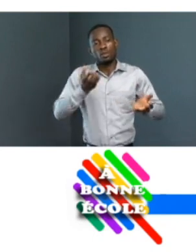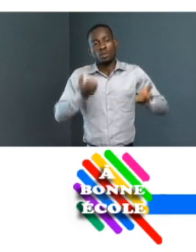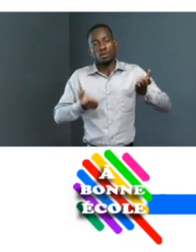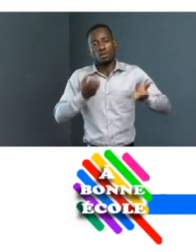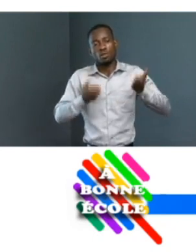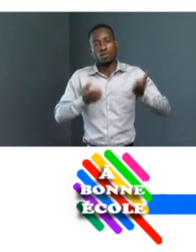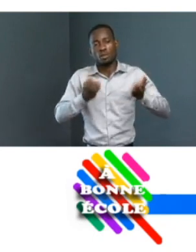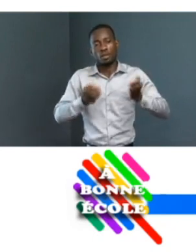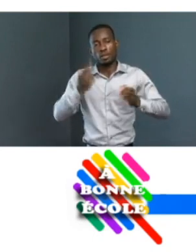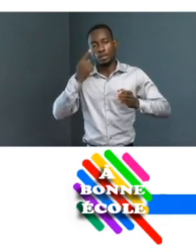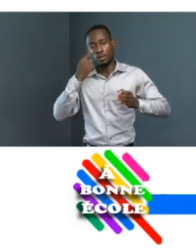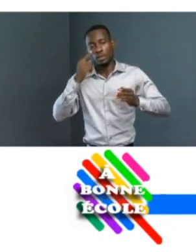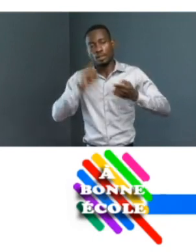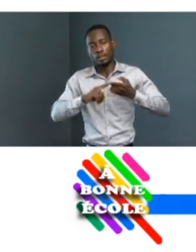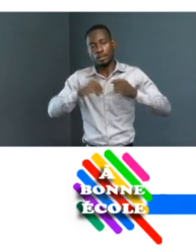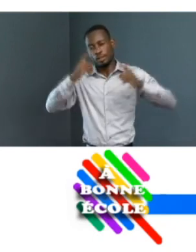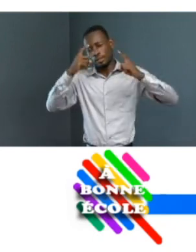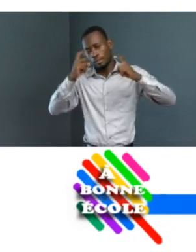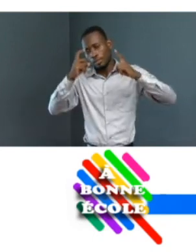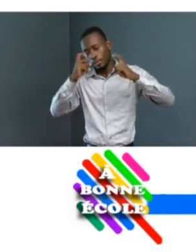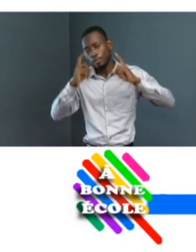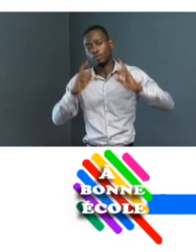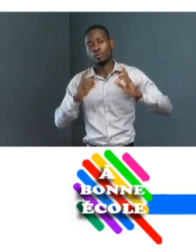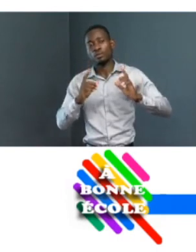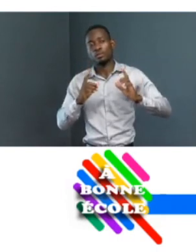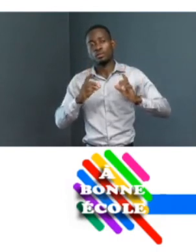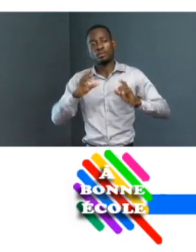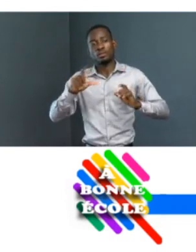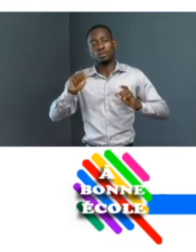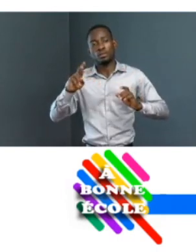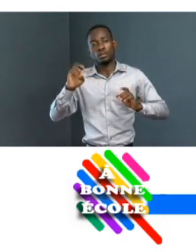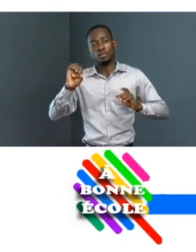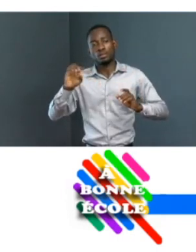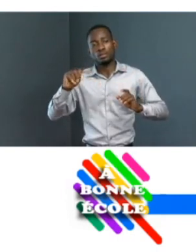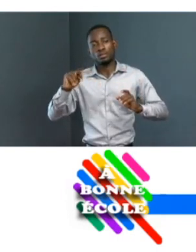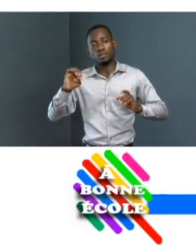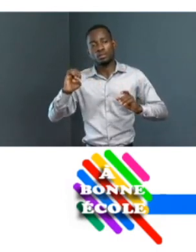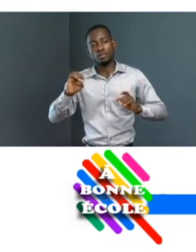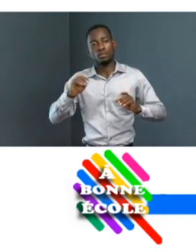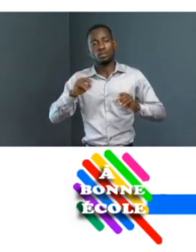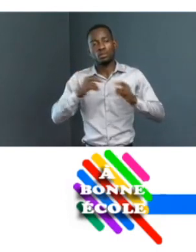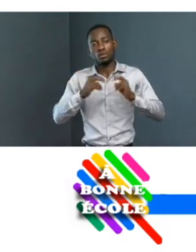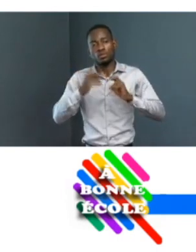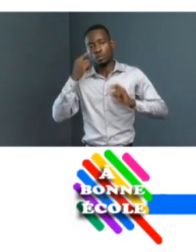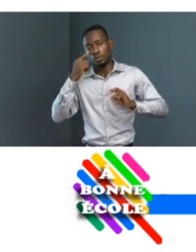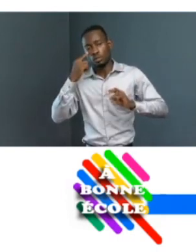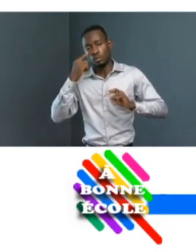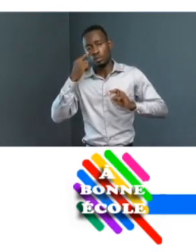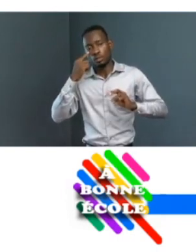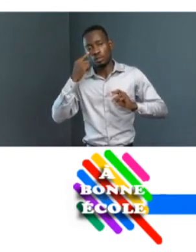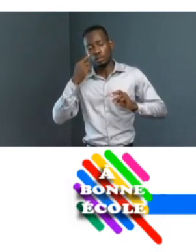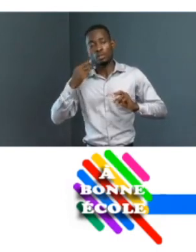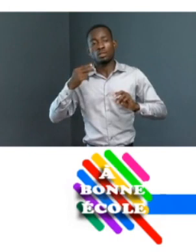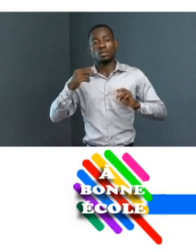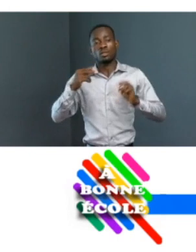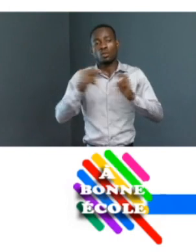à l'appareil photographique. La rétine, au niveau de l'œil, nous avons la rétine et au